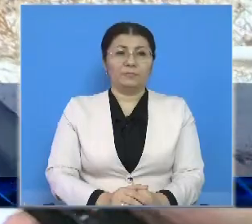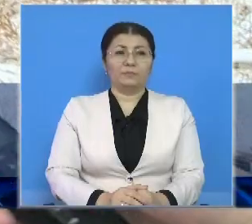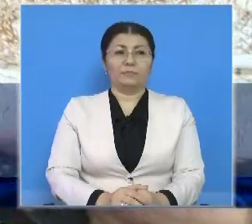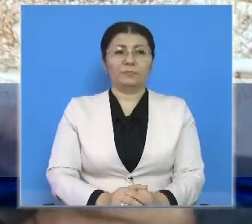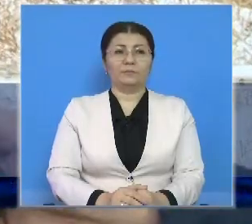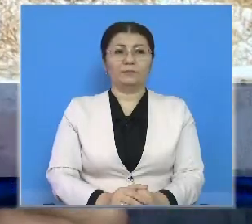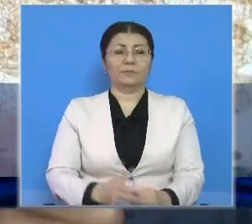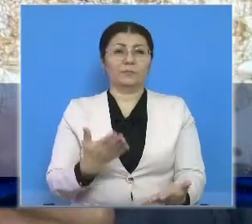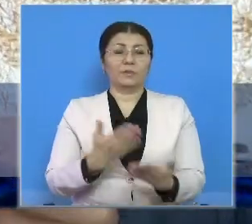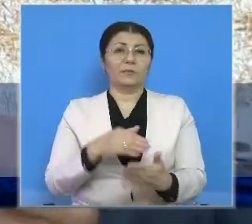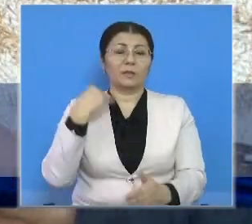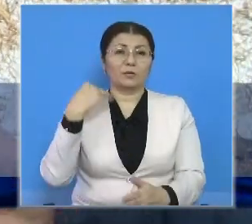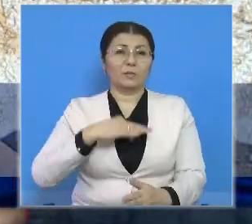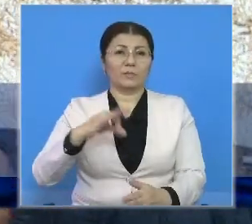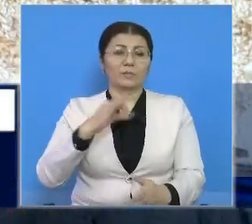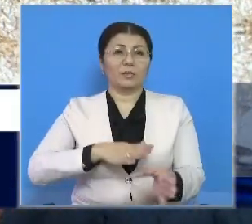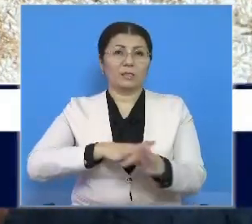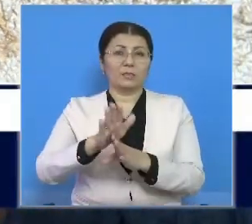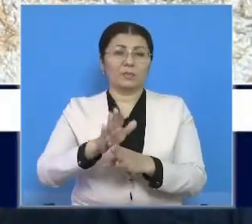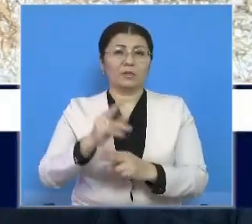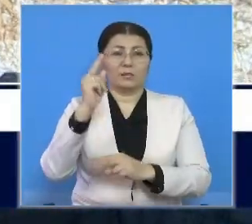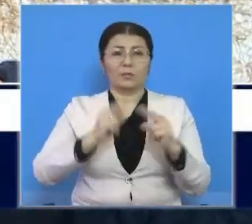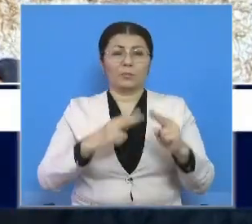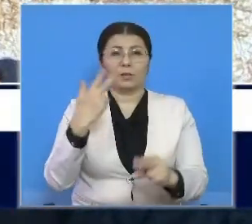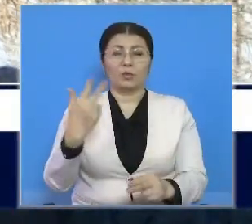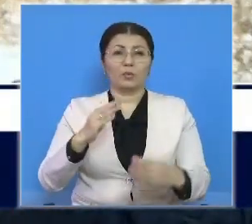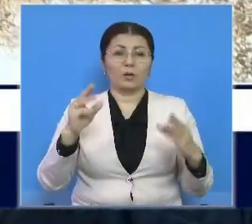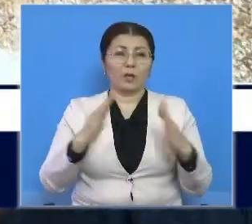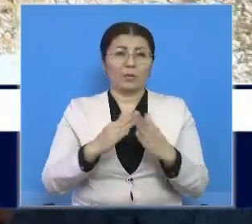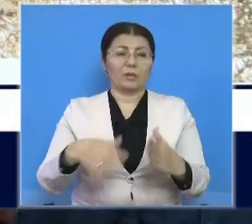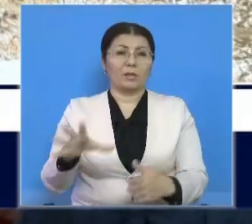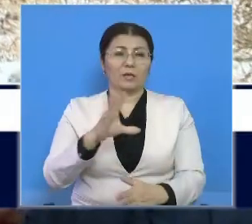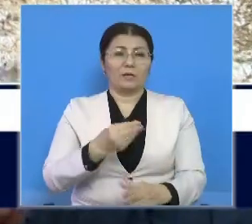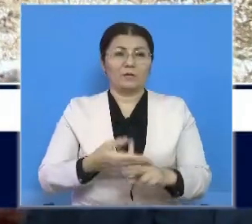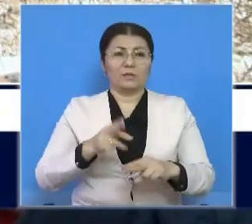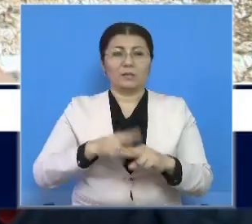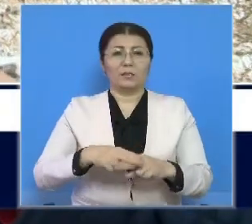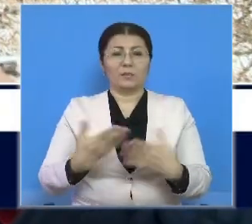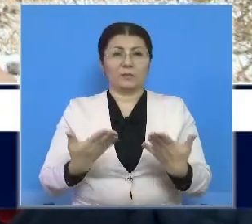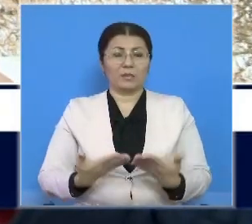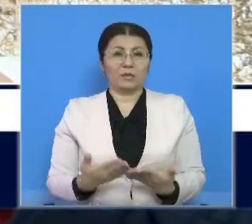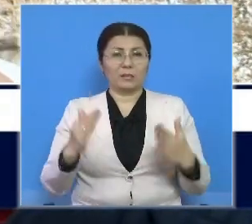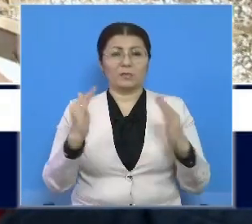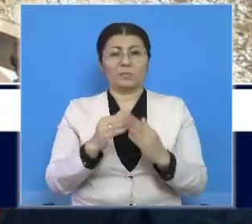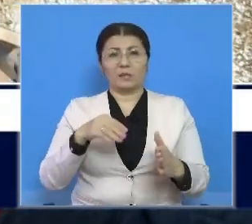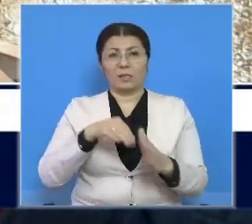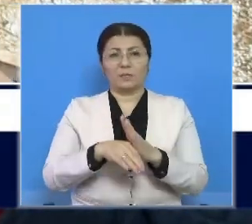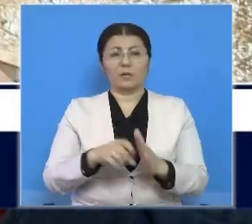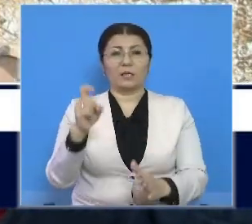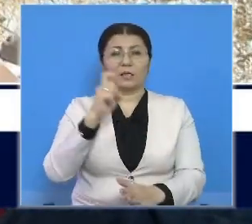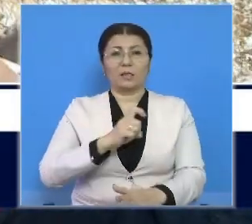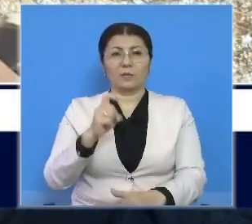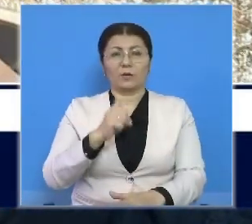Компания на территории Ахтубинской области осуществляет строительство 3 объектов. Все объекты – это объекты жилья. Один из них – это в